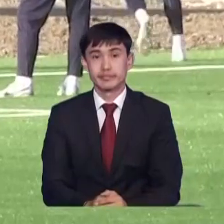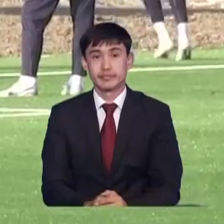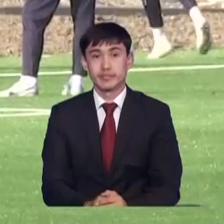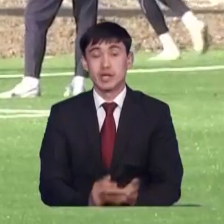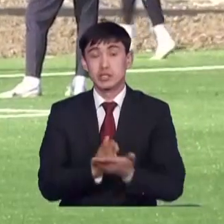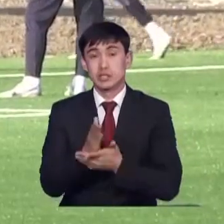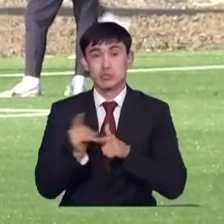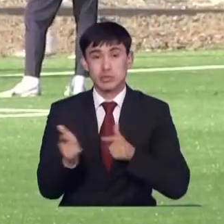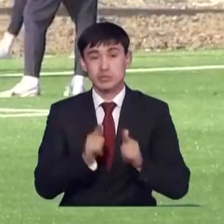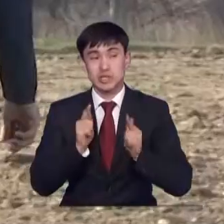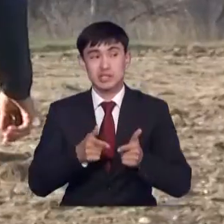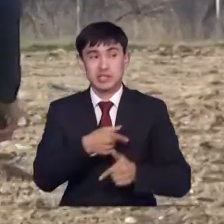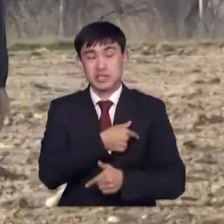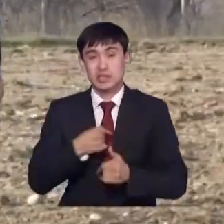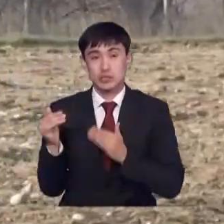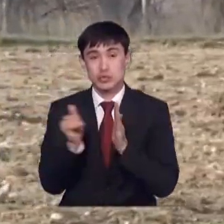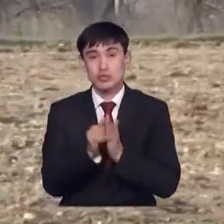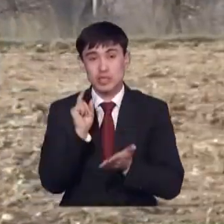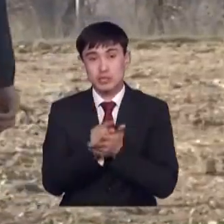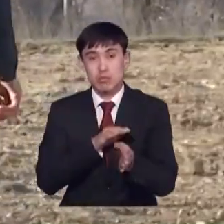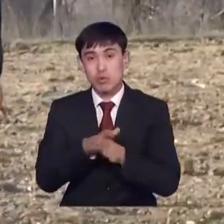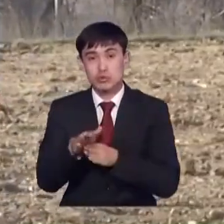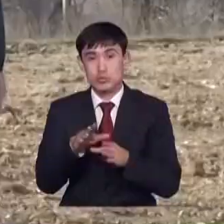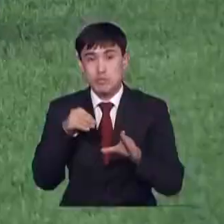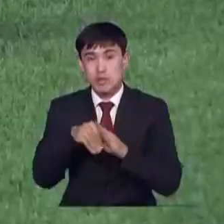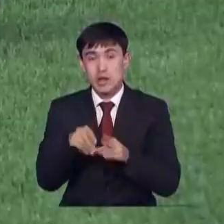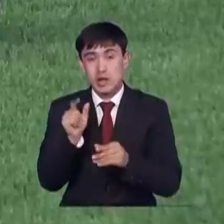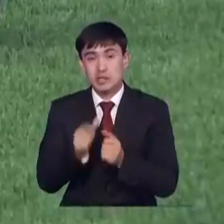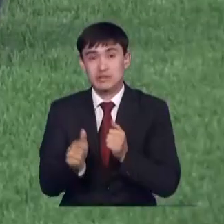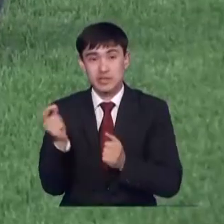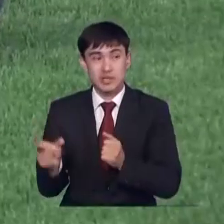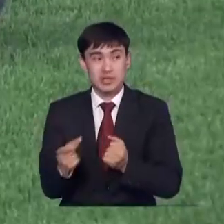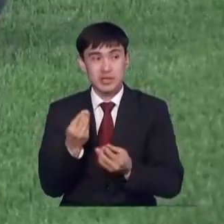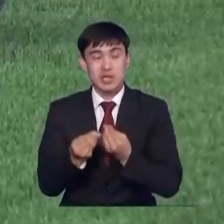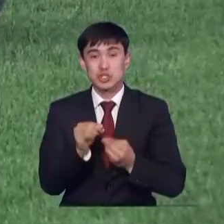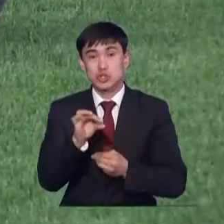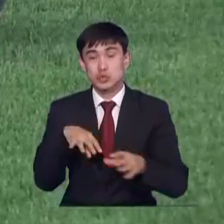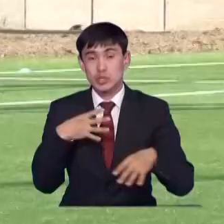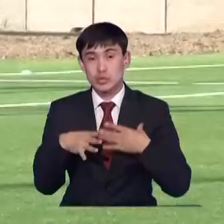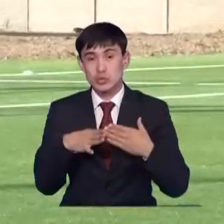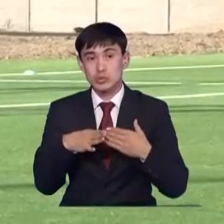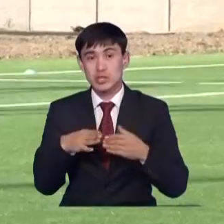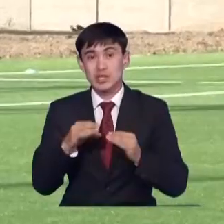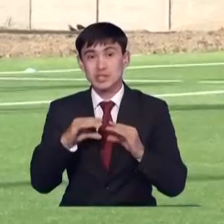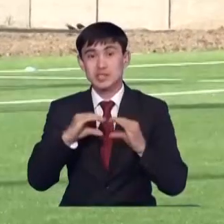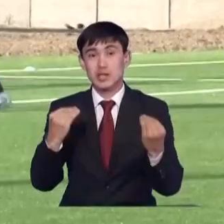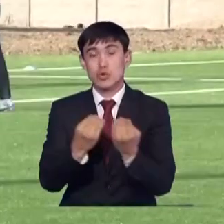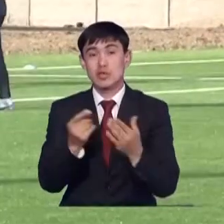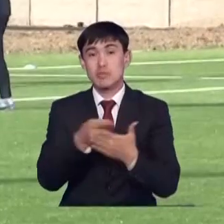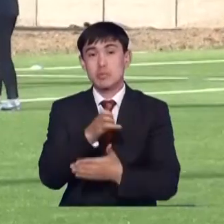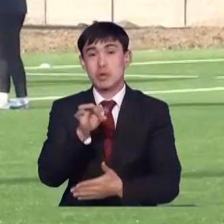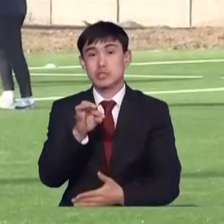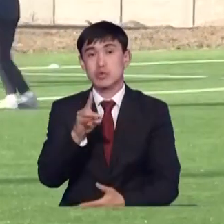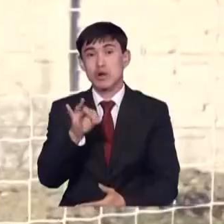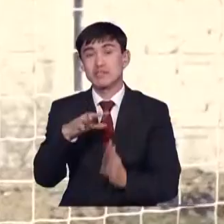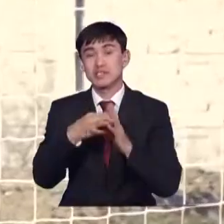стратегическая подготовка Согласно тренерской установке должна полностью поглотить каждого игрока поэтому тсу тренируется на базе стадиона имени батыржан унгаро